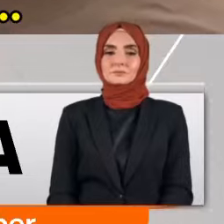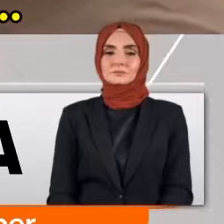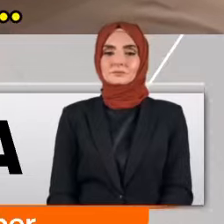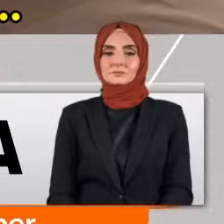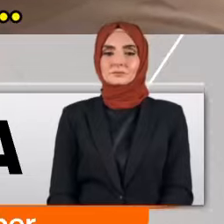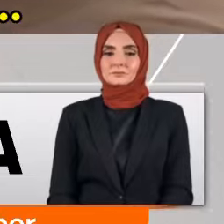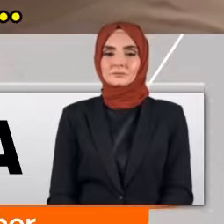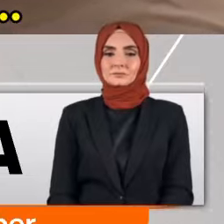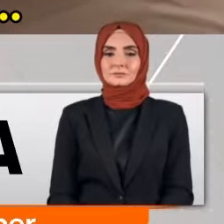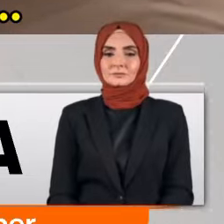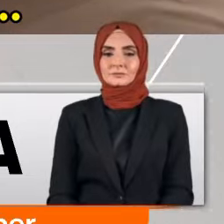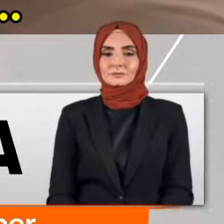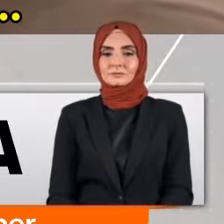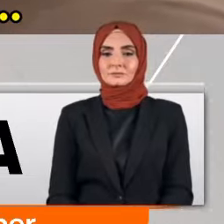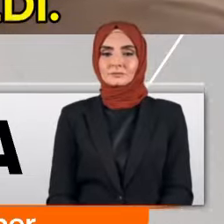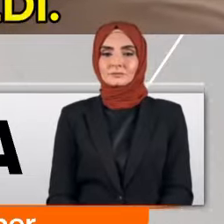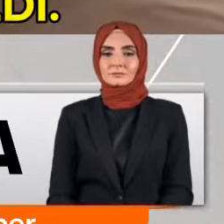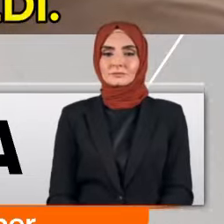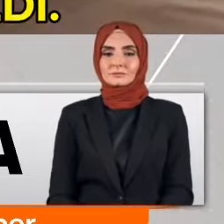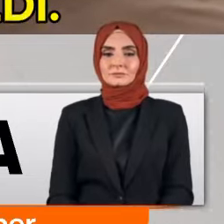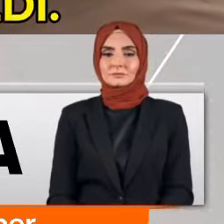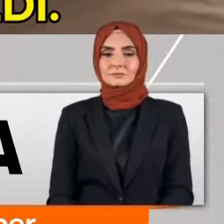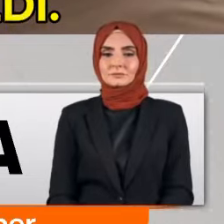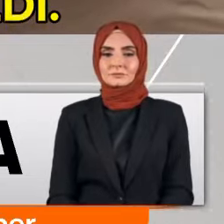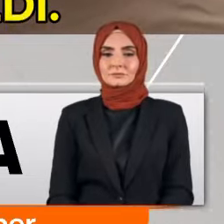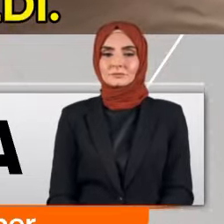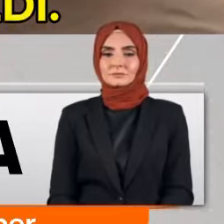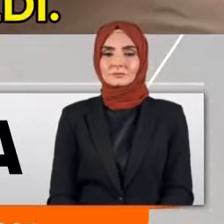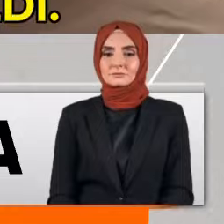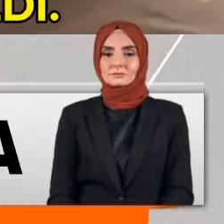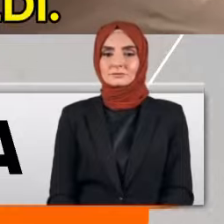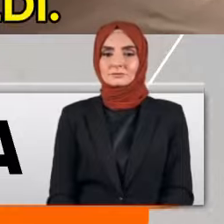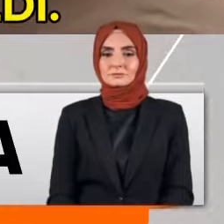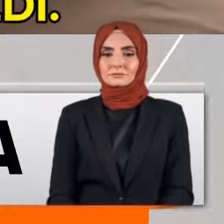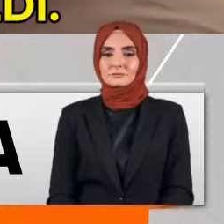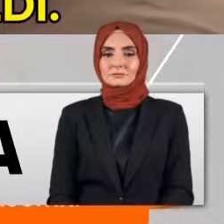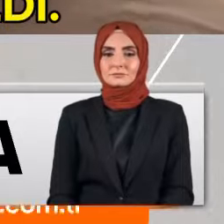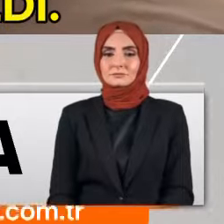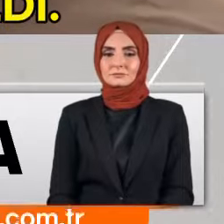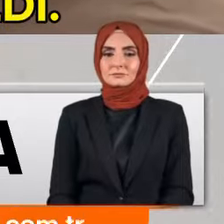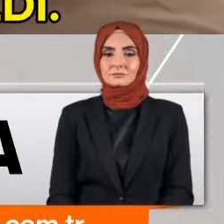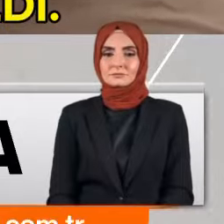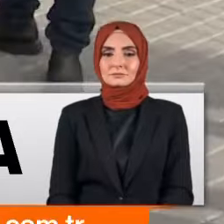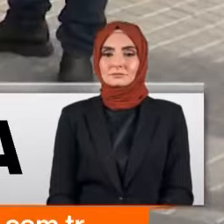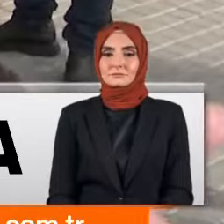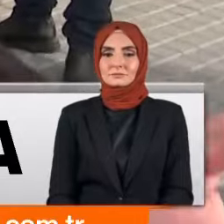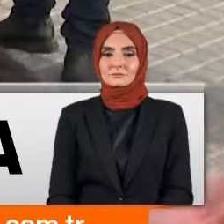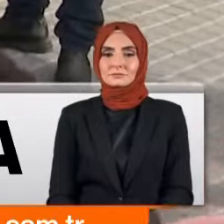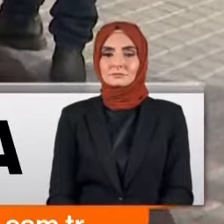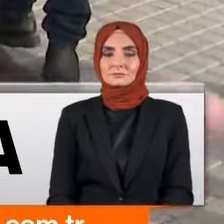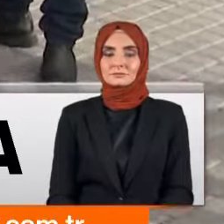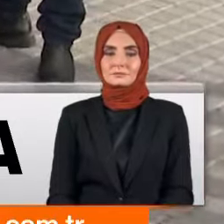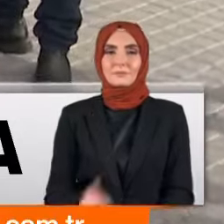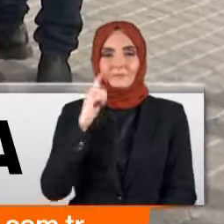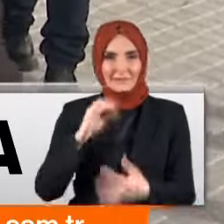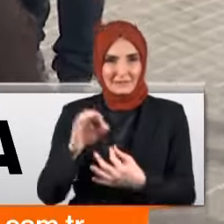Artık baktım cezanın önüne geçemiyor. 4 tane arka arkaya geldi. Aracı Bingöl'e gönderdim. Orada bizim yerimiz var. Oraya gönderdim. Geçen hafta 2 tane daha geldi. 1 kişiye, 3